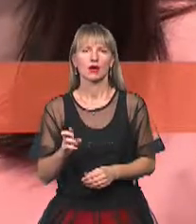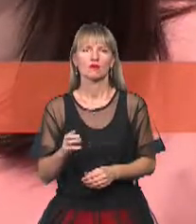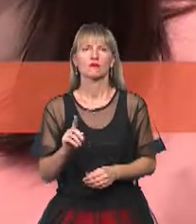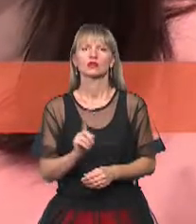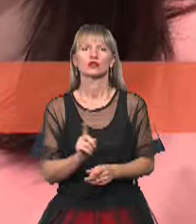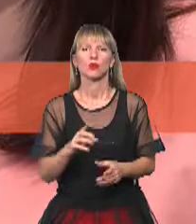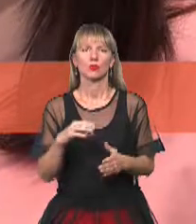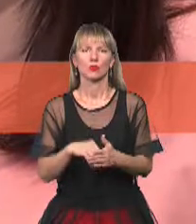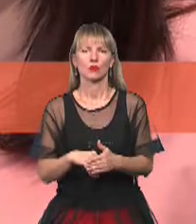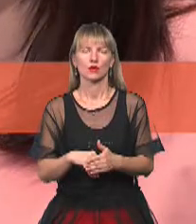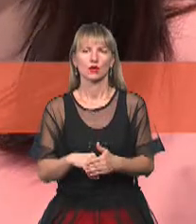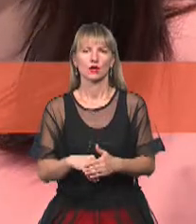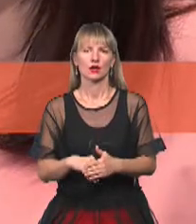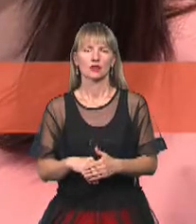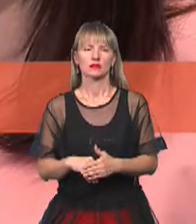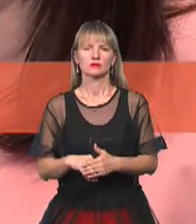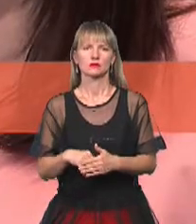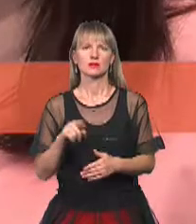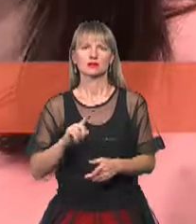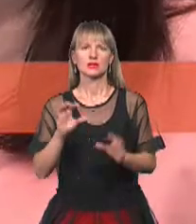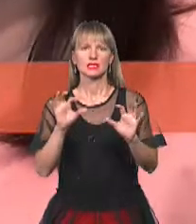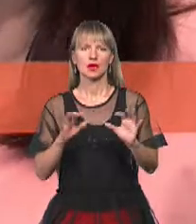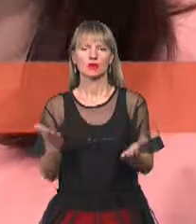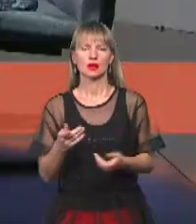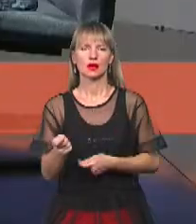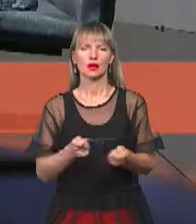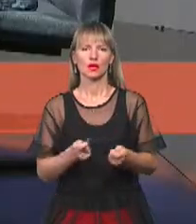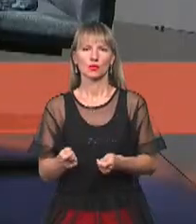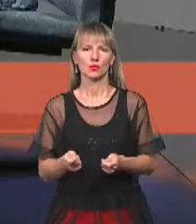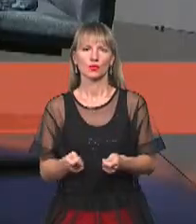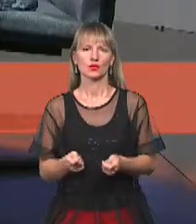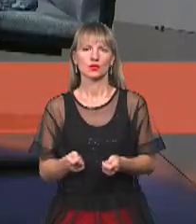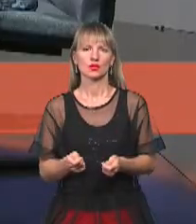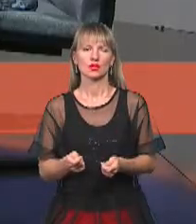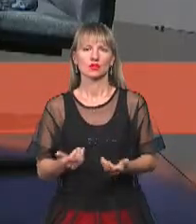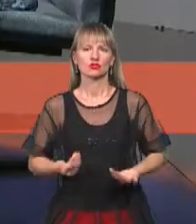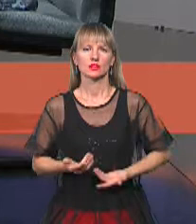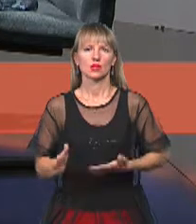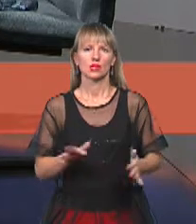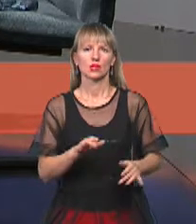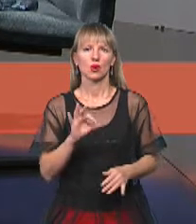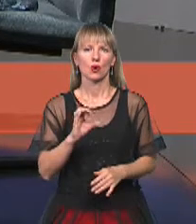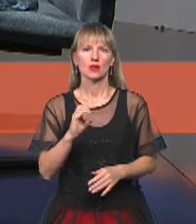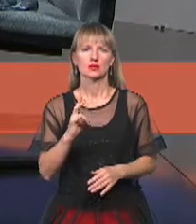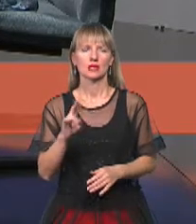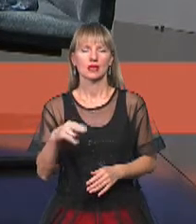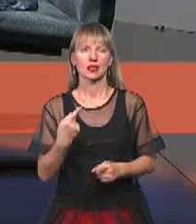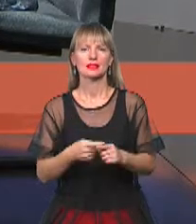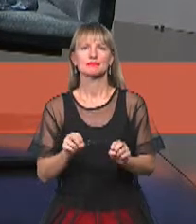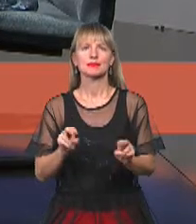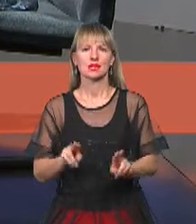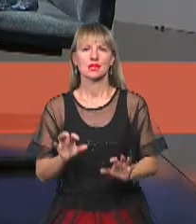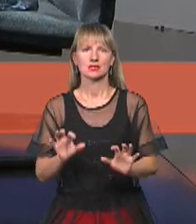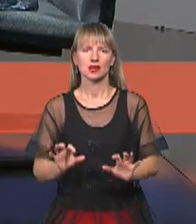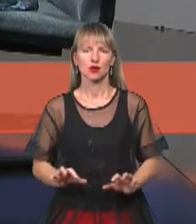Чому? Тому що закон, який регулює саме життєдіяльність ОСМД, це спеціальний закон,